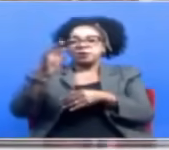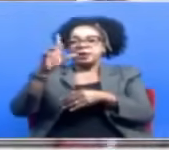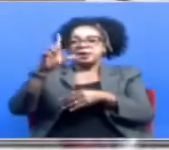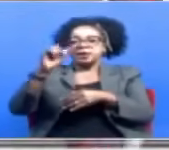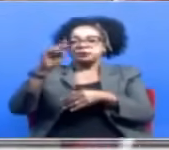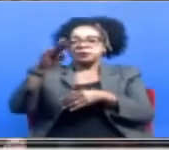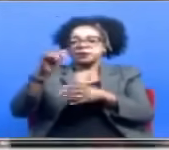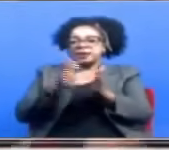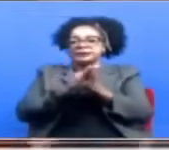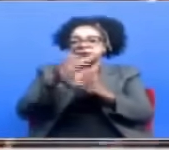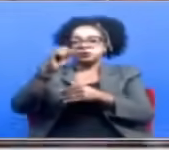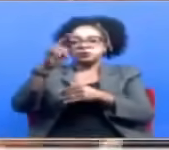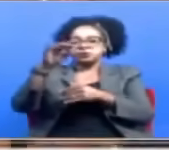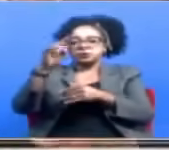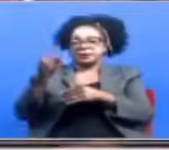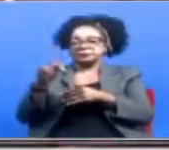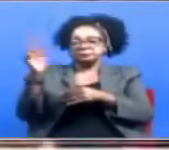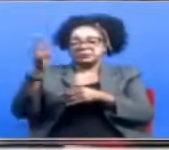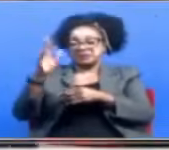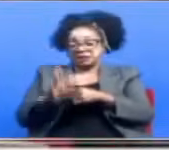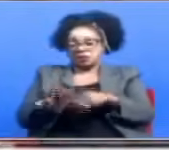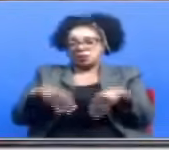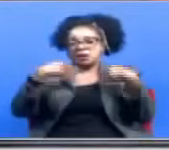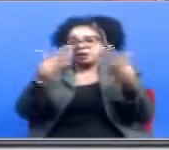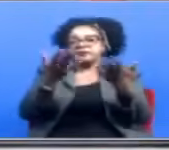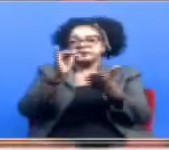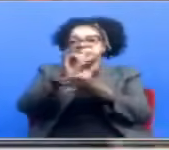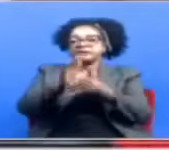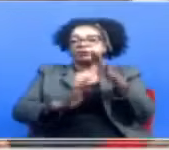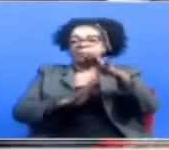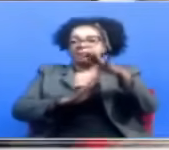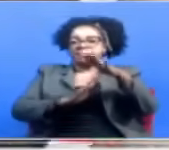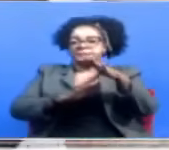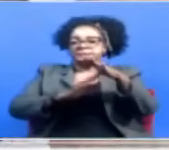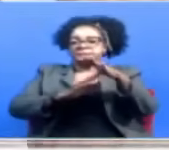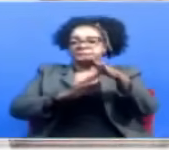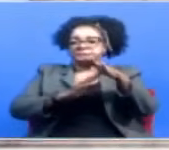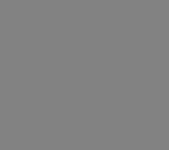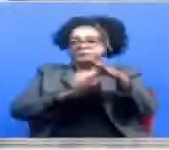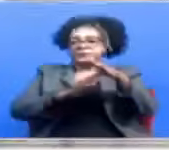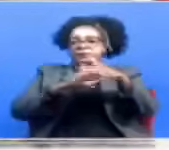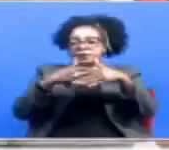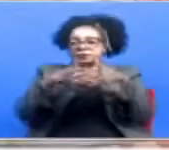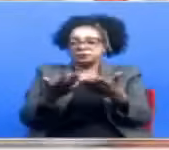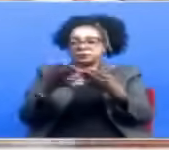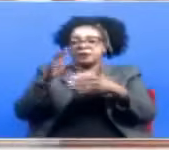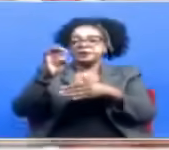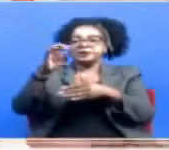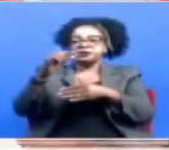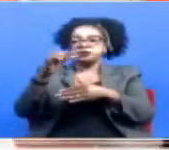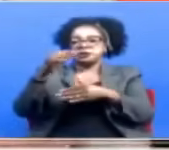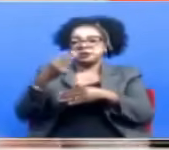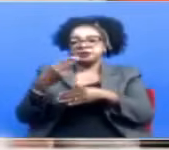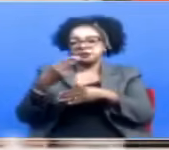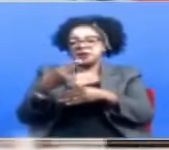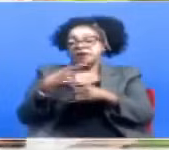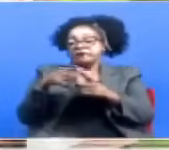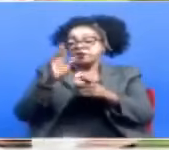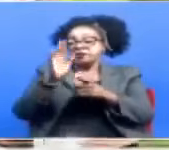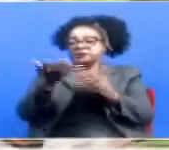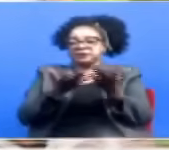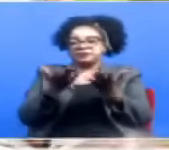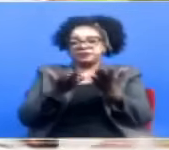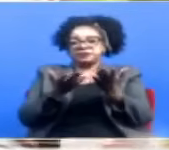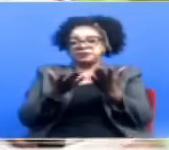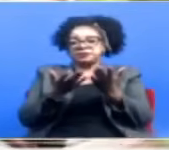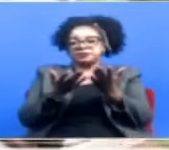Susan Nakumicha walitunukiwa hadhi ya juu zaidi kwa raia au EGH kwa huduma zao zilizotukuka. So what